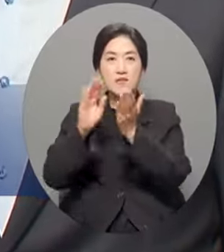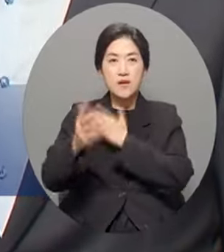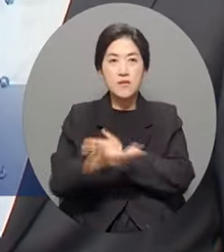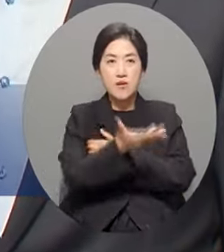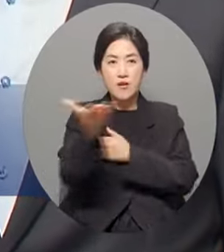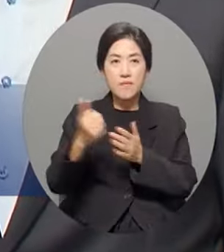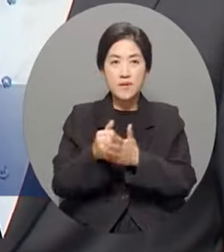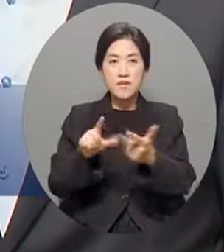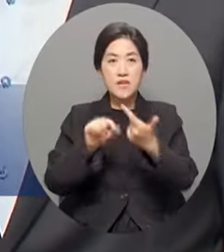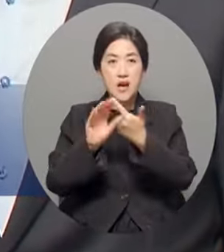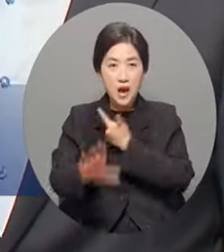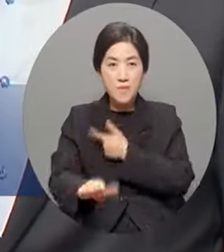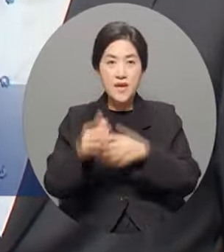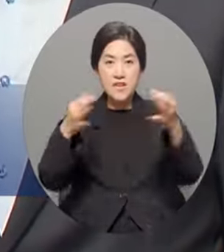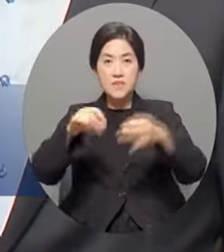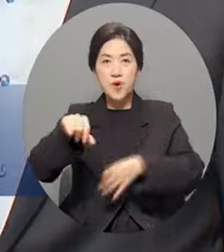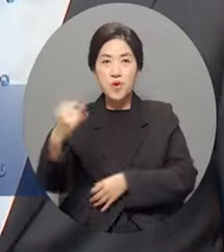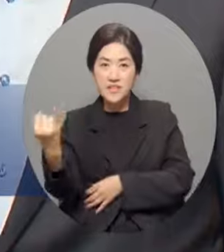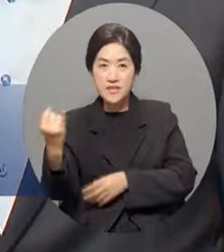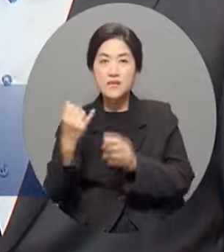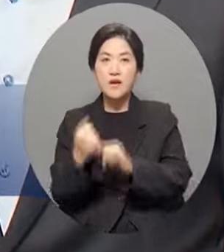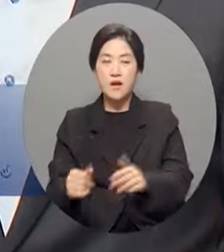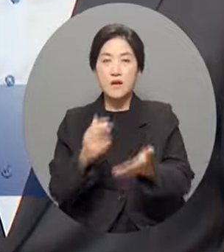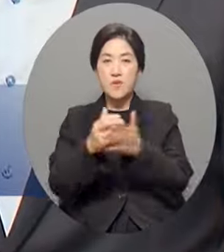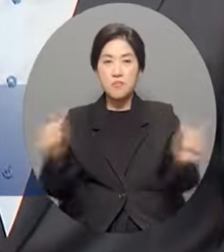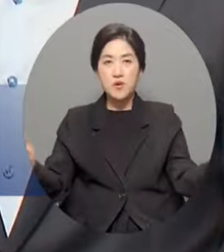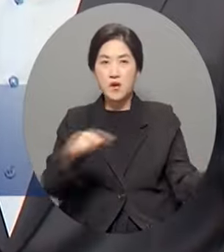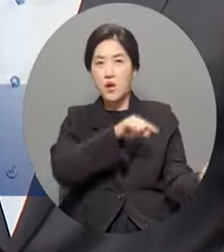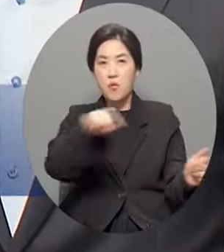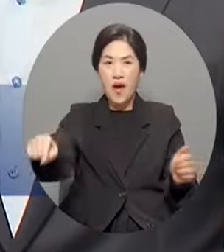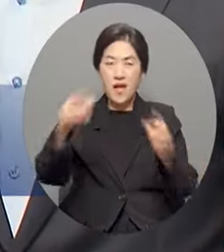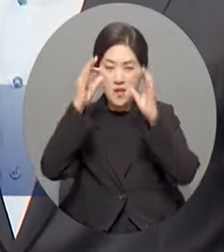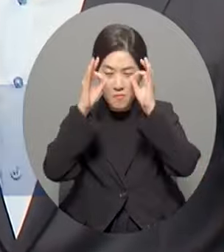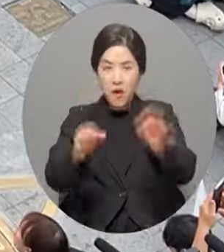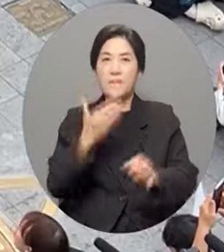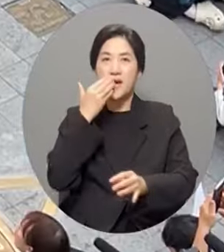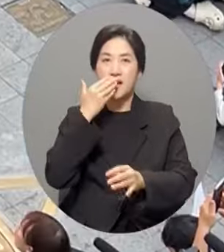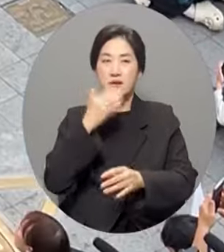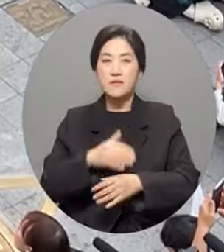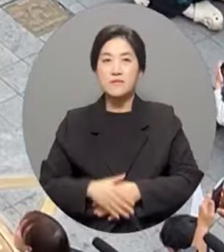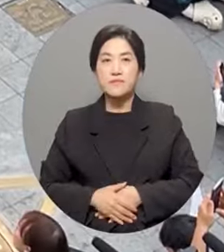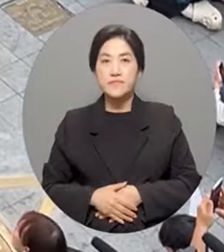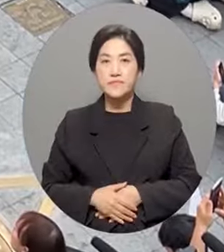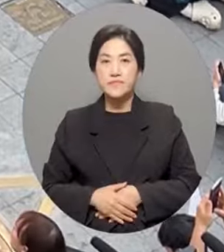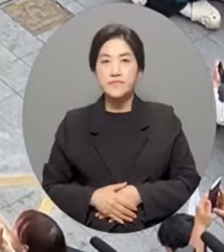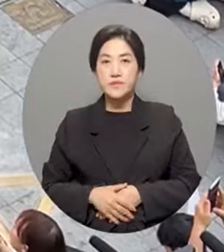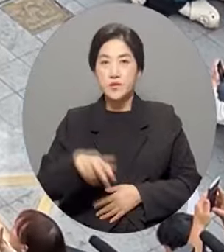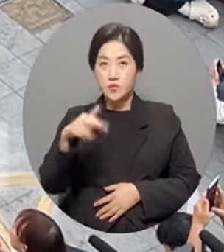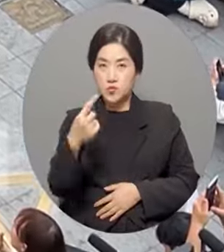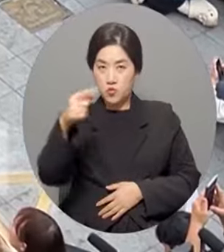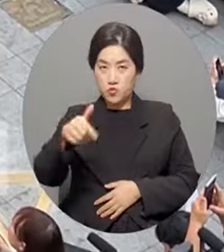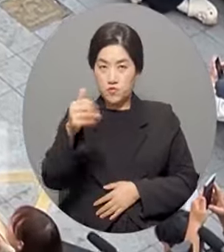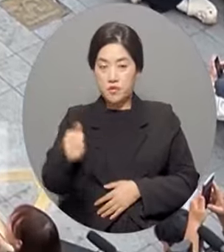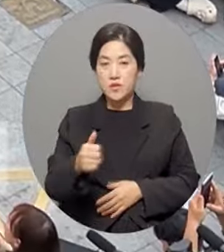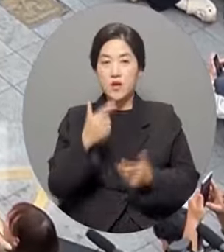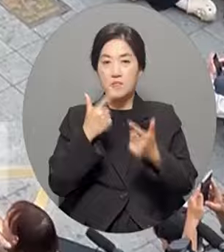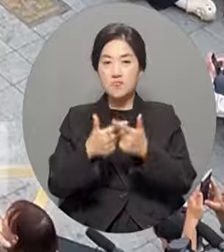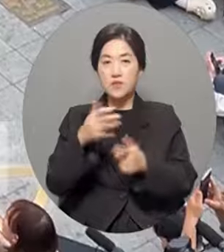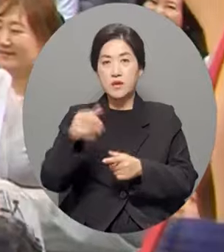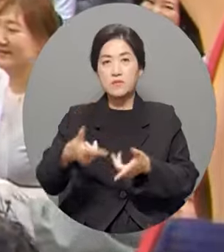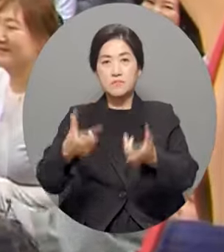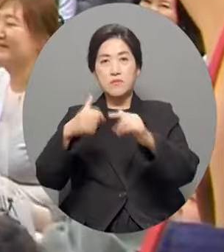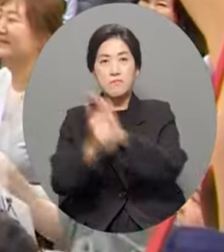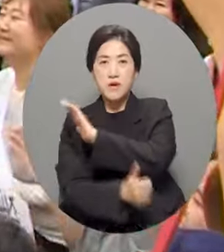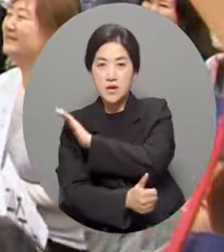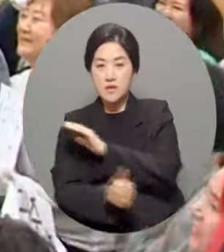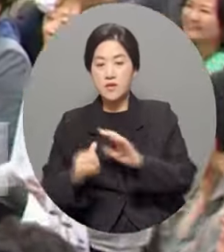이 하반기에 김건희 씨가 법정에 서는 모습을 보게 될 것입니다. 조 대표는 부산 엑스포 실패에 대한